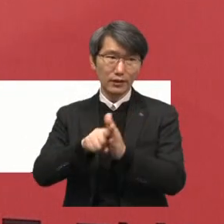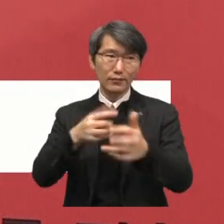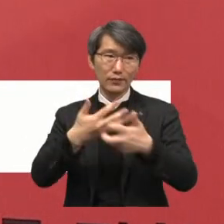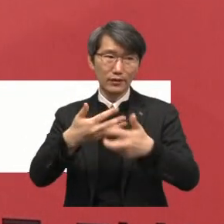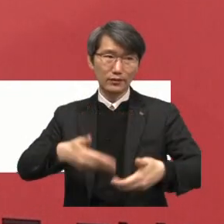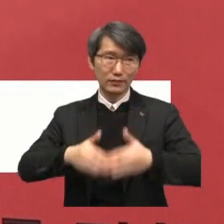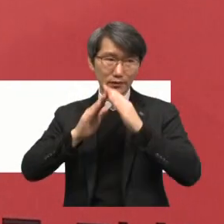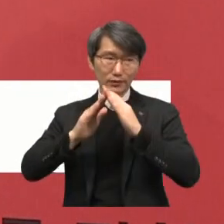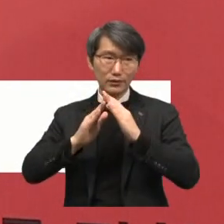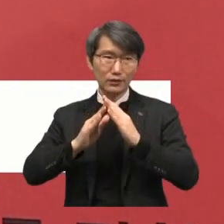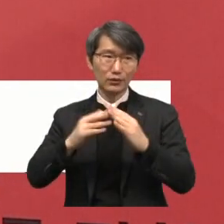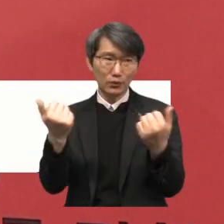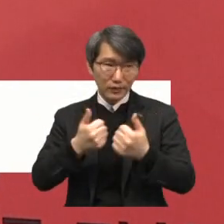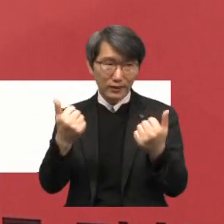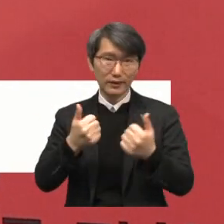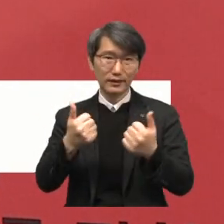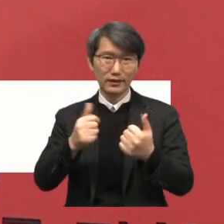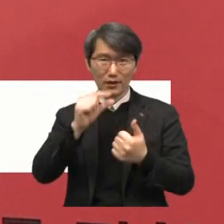가능성을습니다